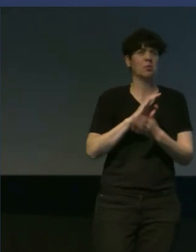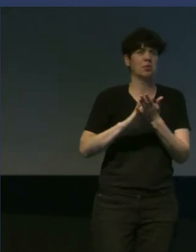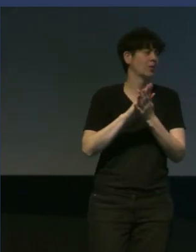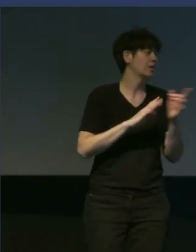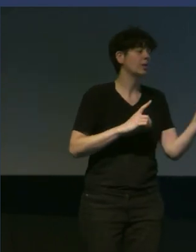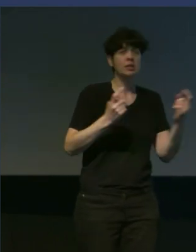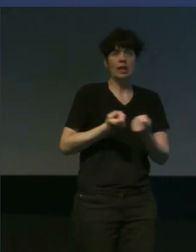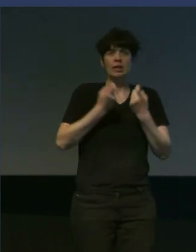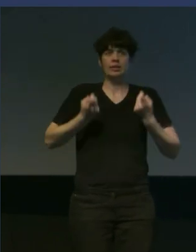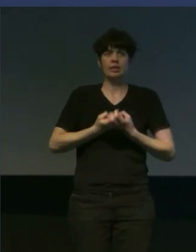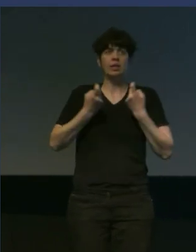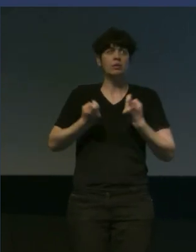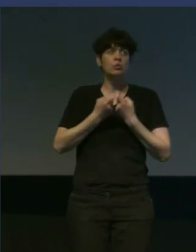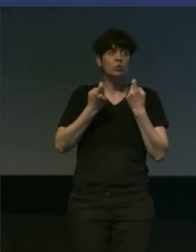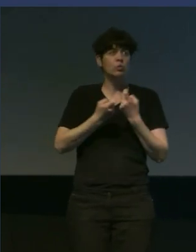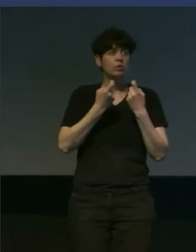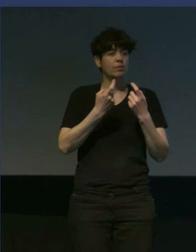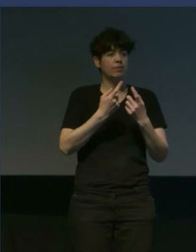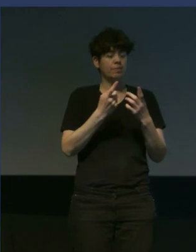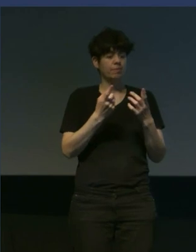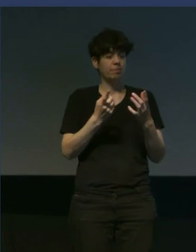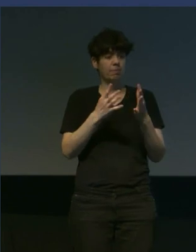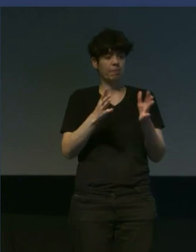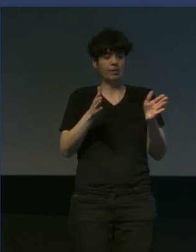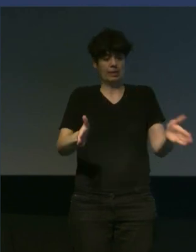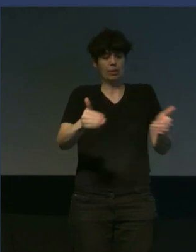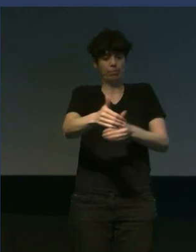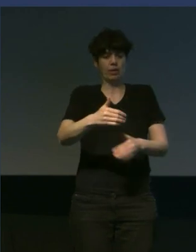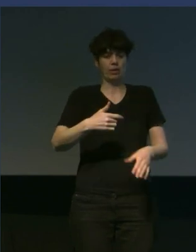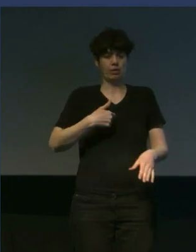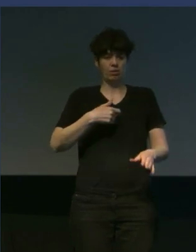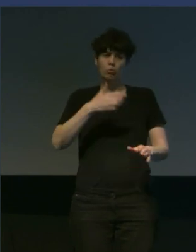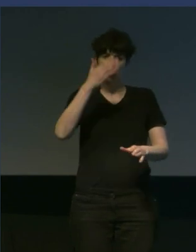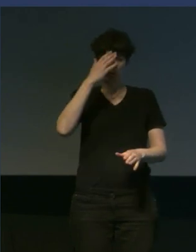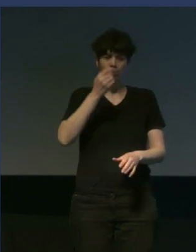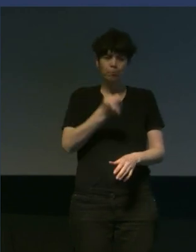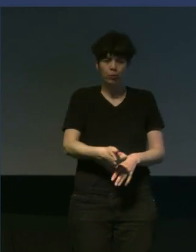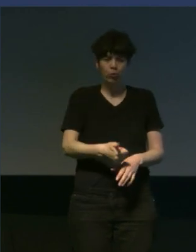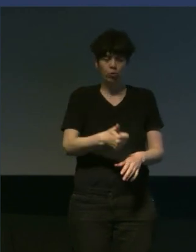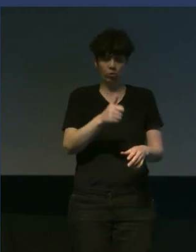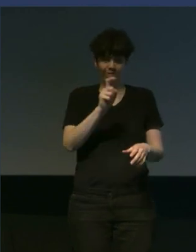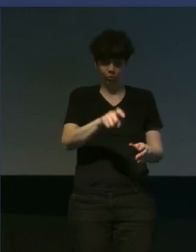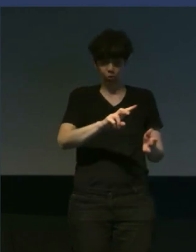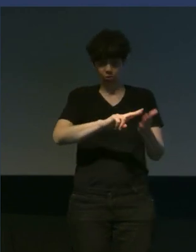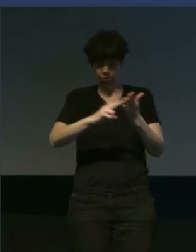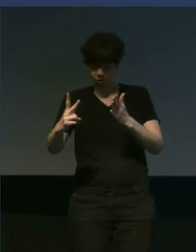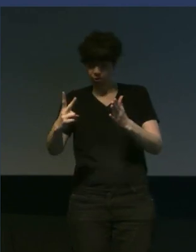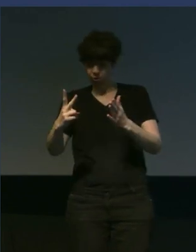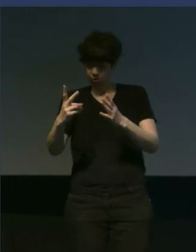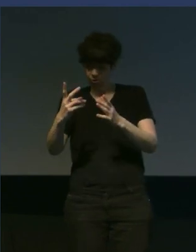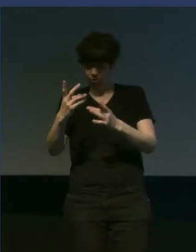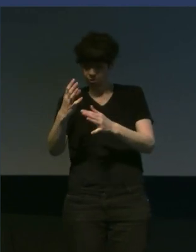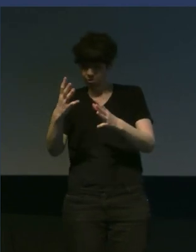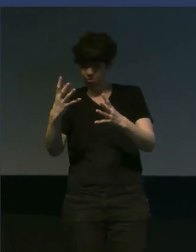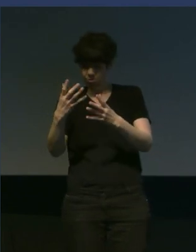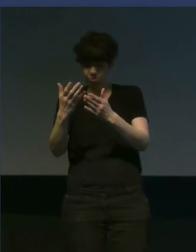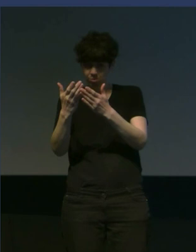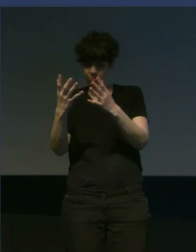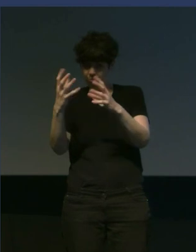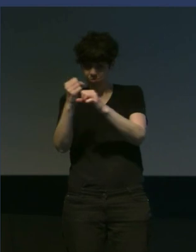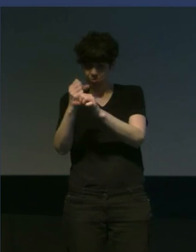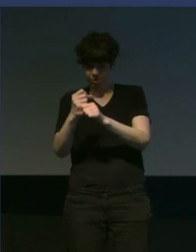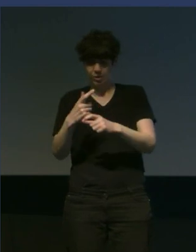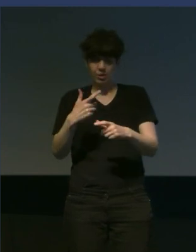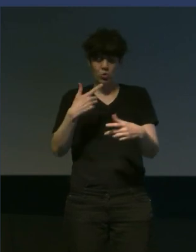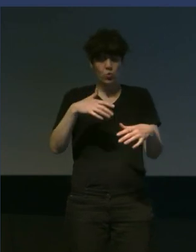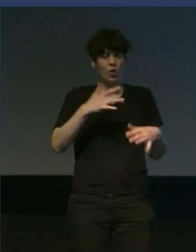exercice. Moins on connaît la discipline qu'on est censé vulgariser, plus intéressant pour nous parce que c'est comme